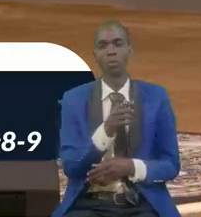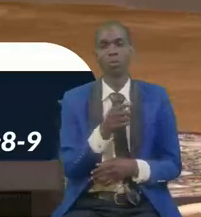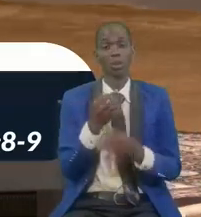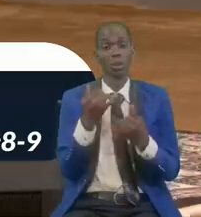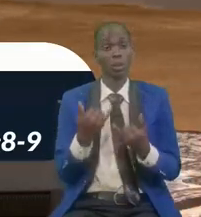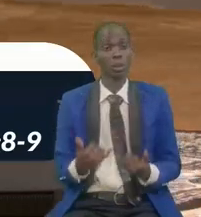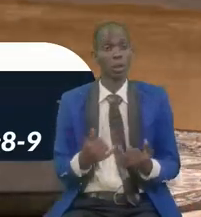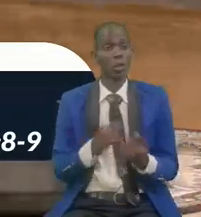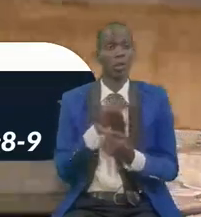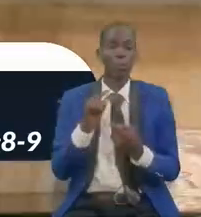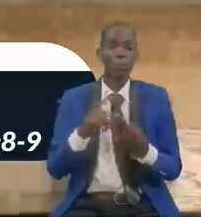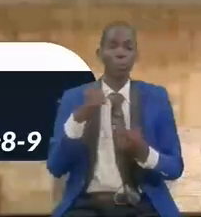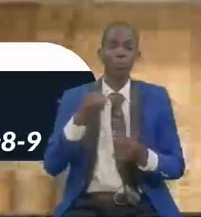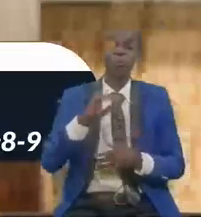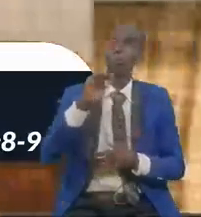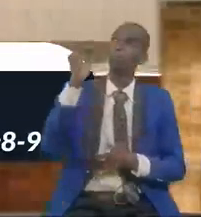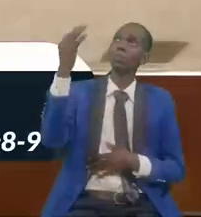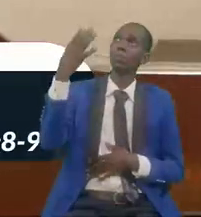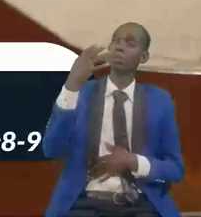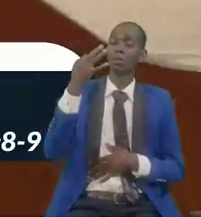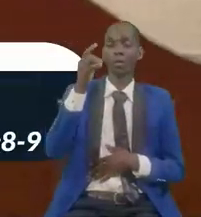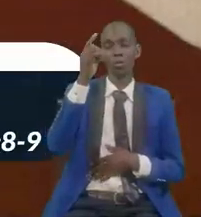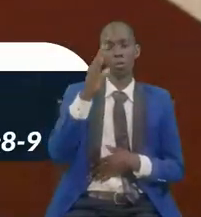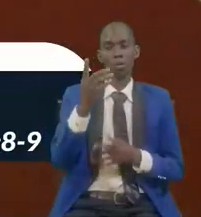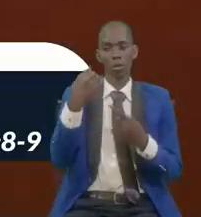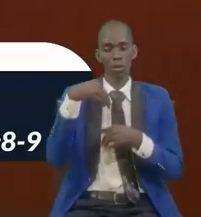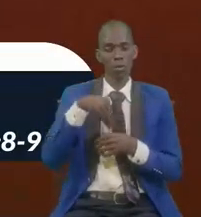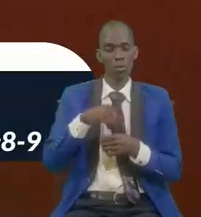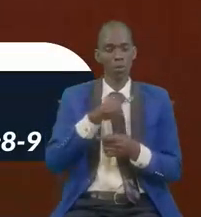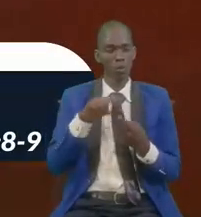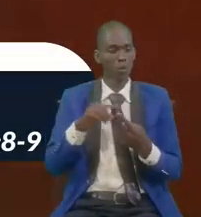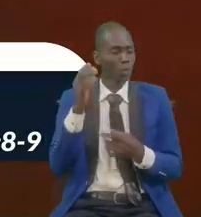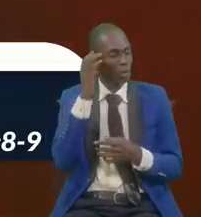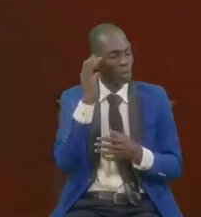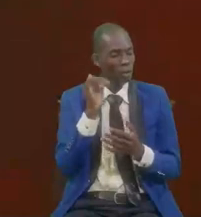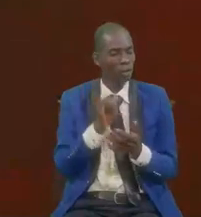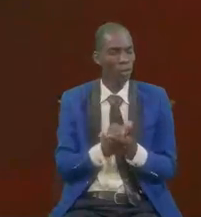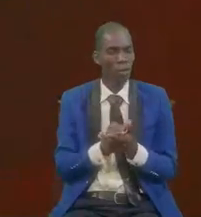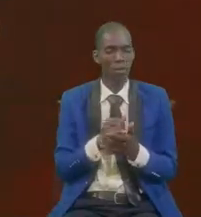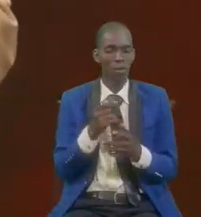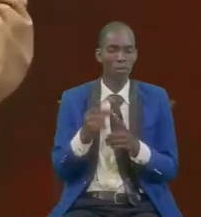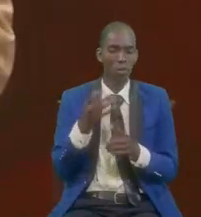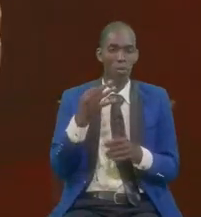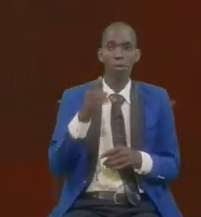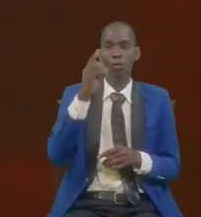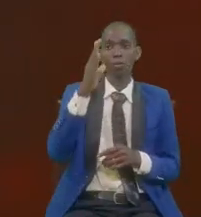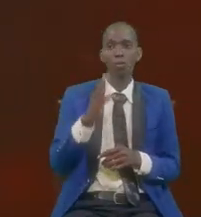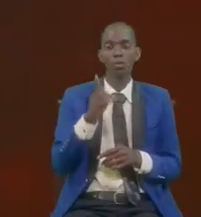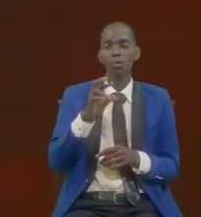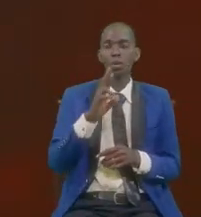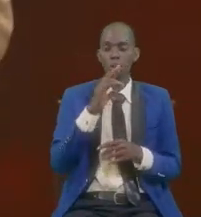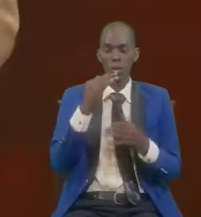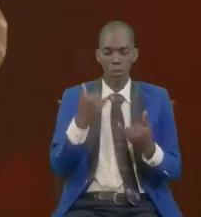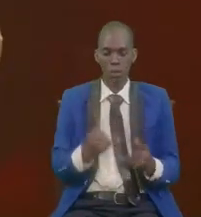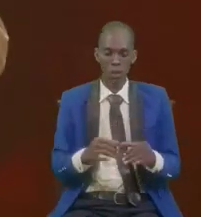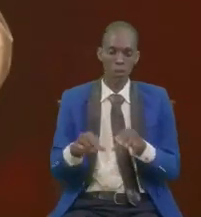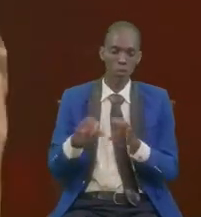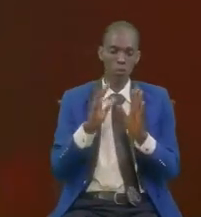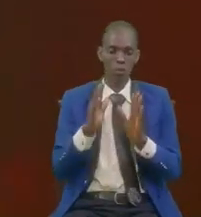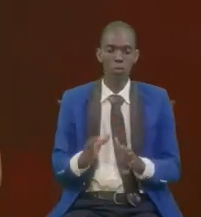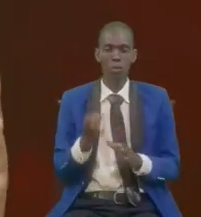grâce de Dieu est entrée, lorsque vous avez entendu la parole, vous êtes maintenant pratiquant de la parole.